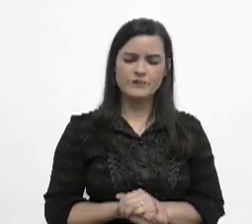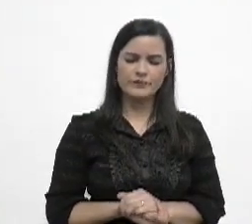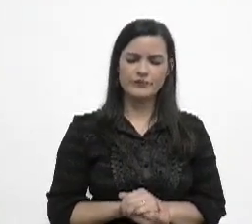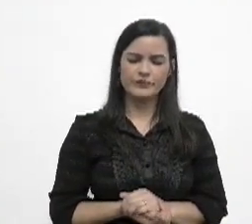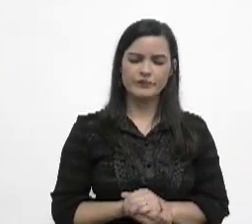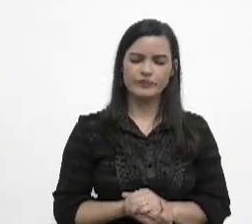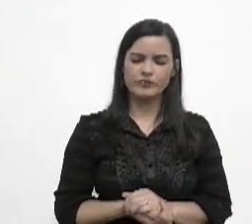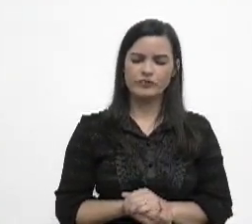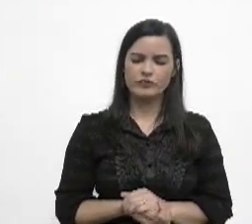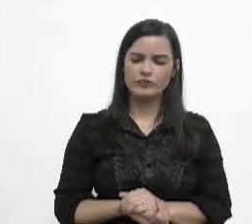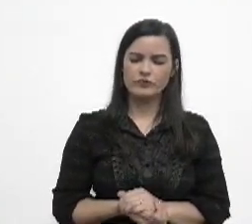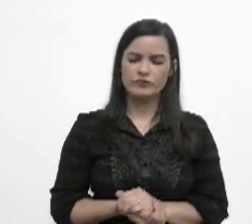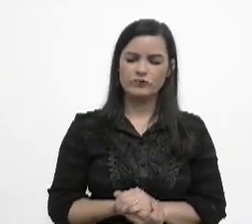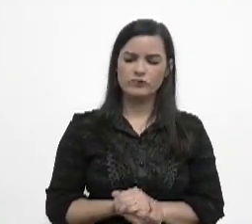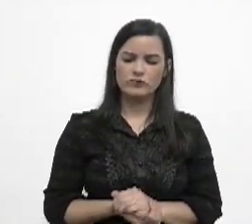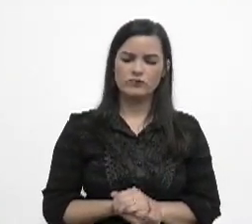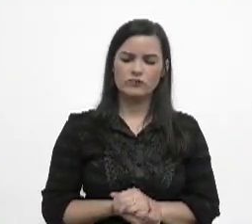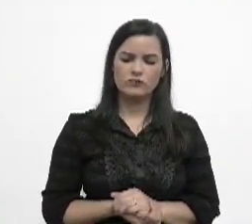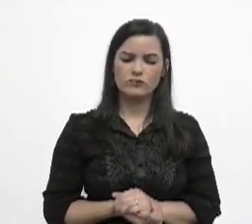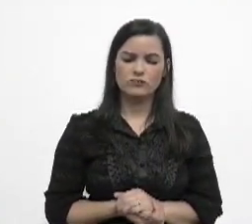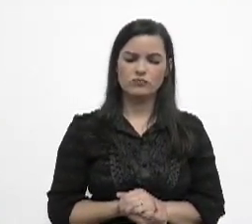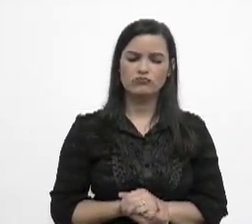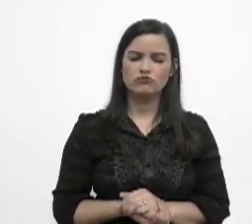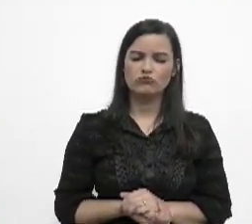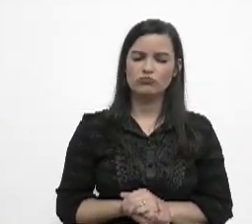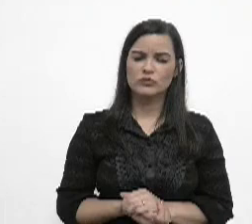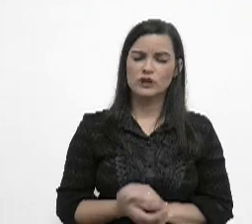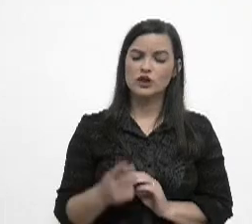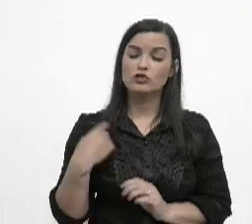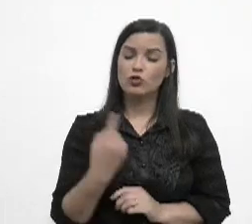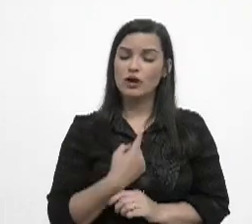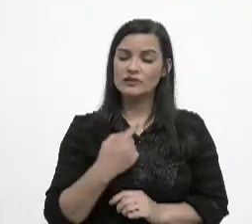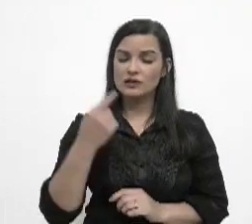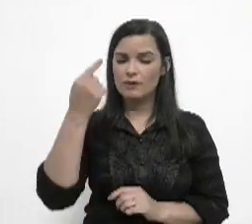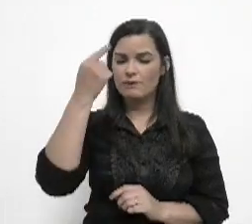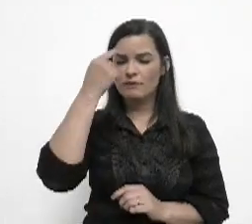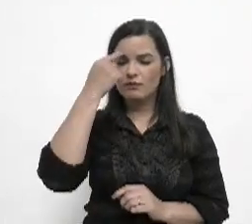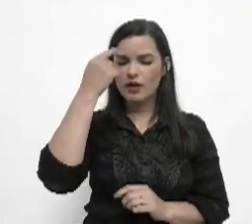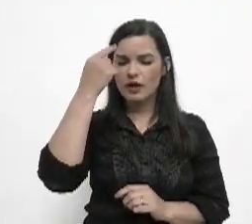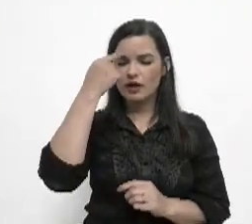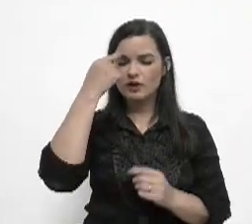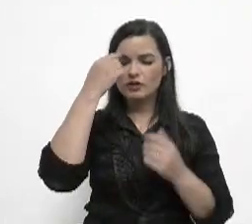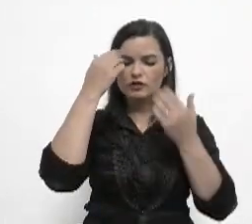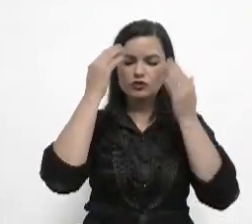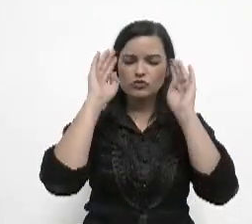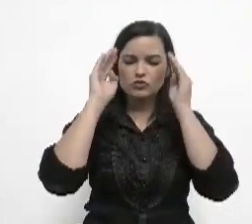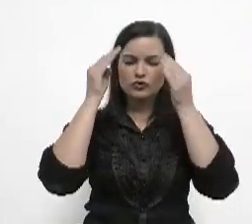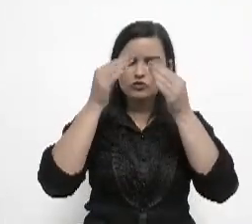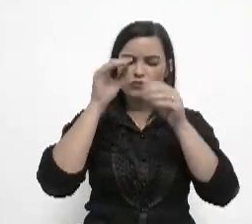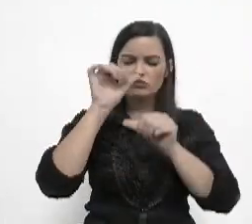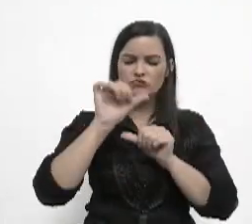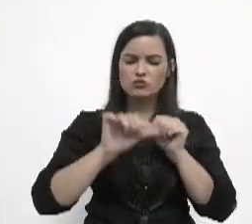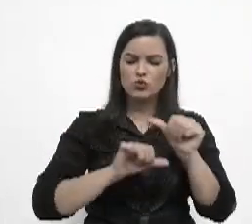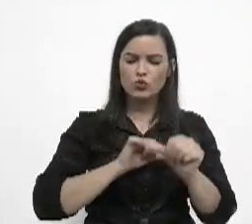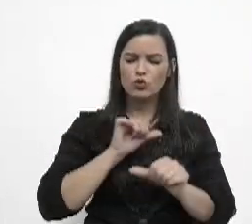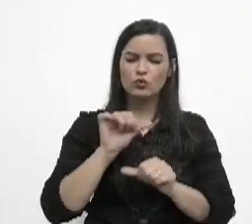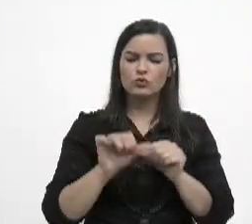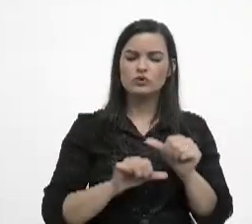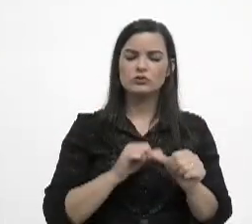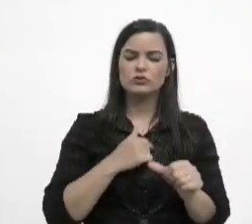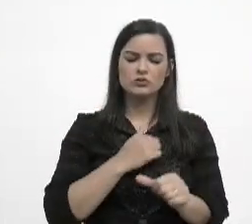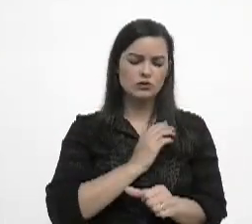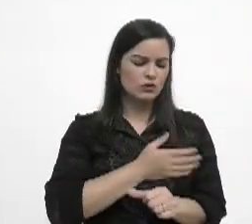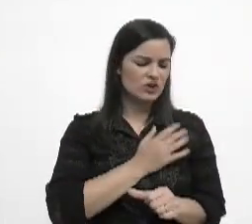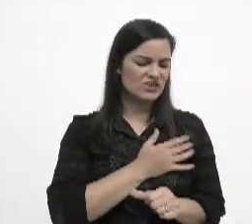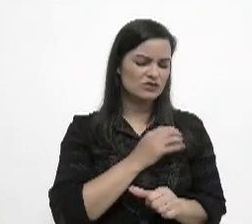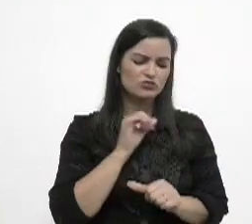우리의 생각이 새로워지게 하시고 Que a nossa mente possa se renovar. 우리의 마음이 새로워지게 하시고 Que o nosso coração possa se